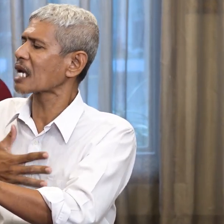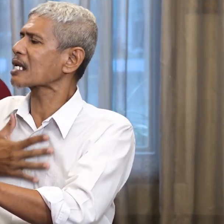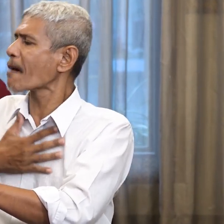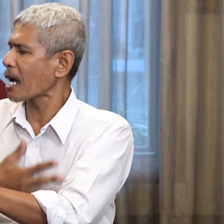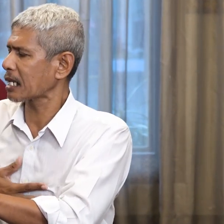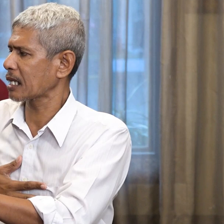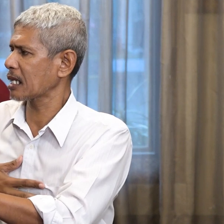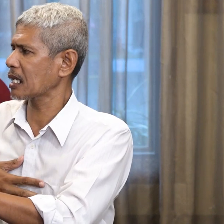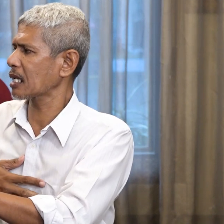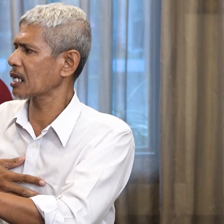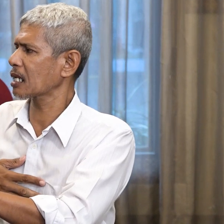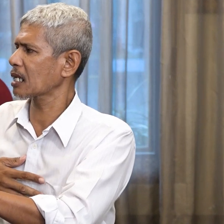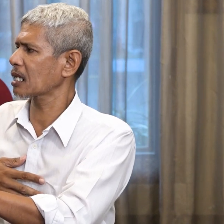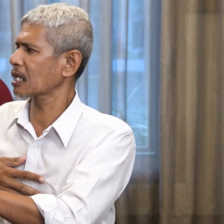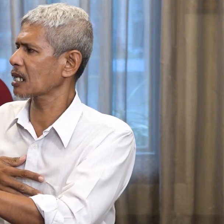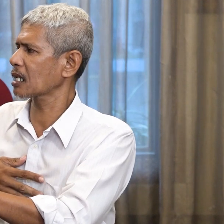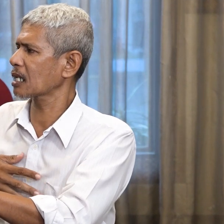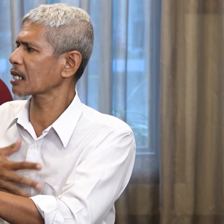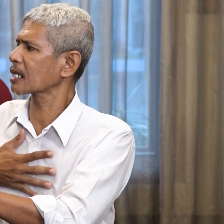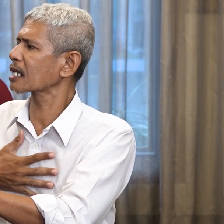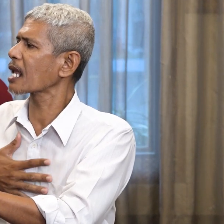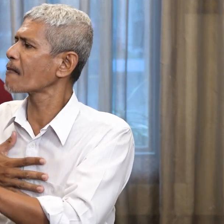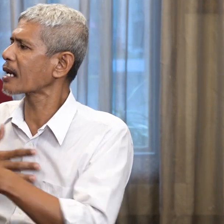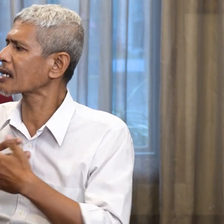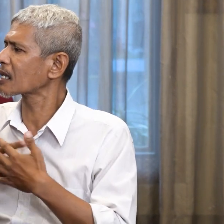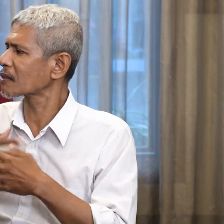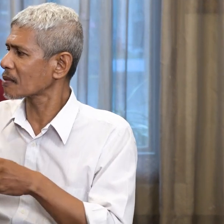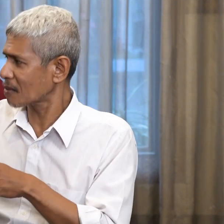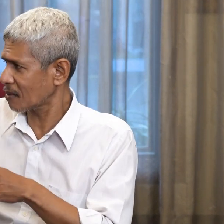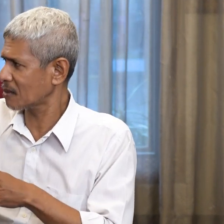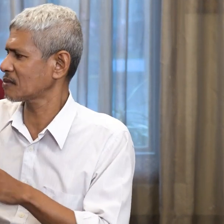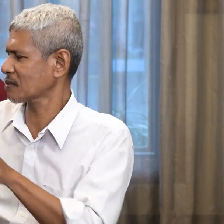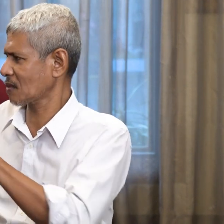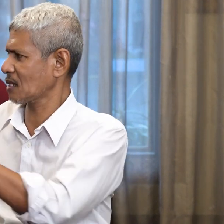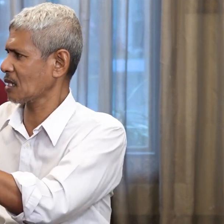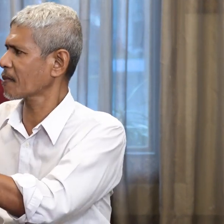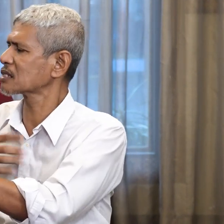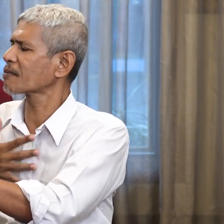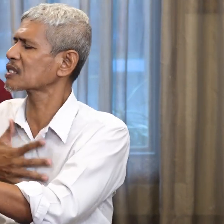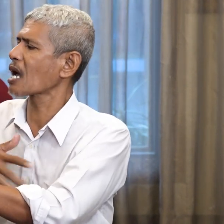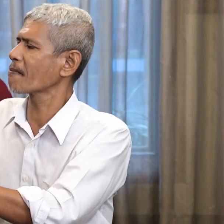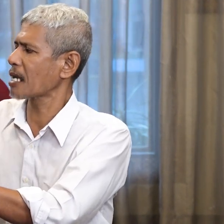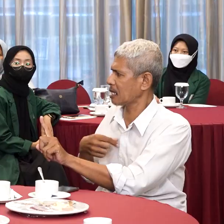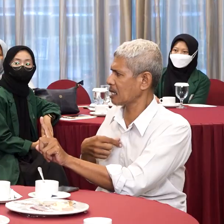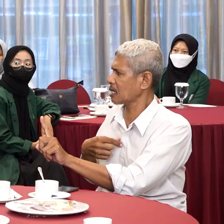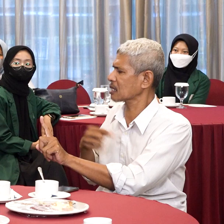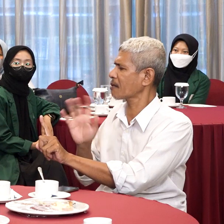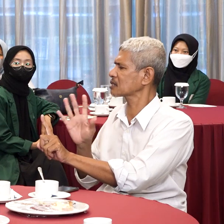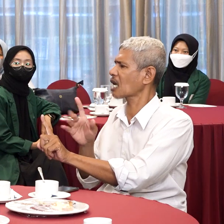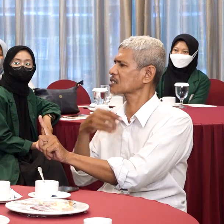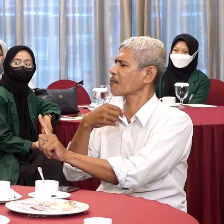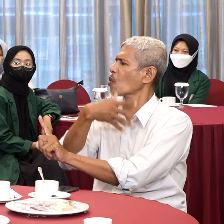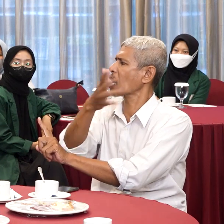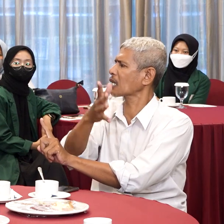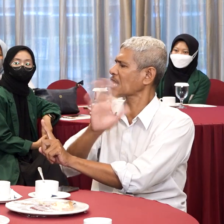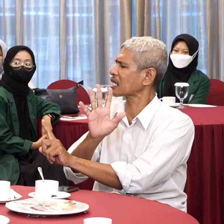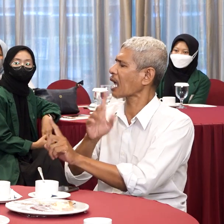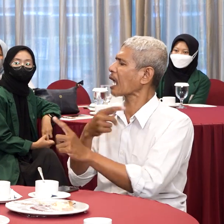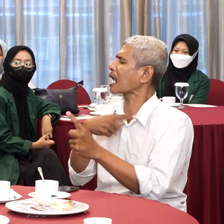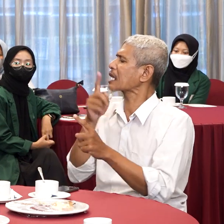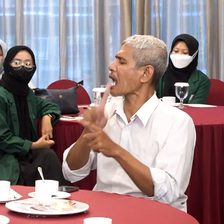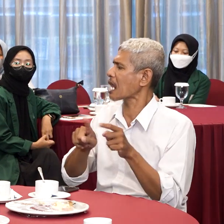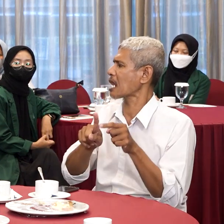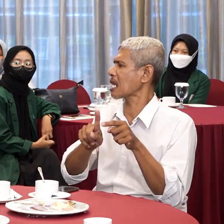kebutuhannya supaya si orang yang berhadapan dengan hukum ini situ yang berada Bandung dia merasa nyaman rasanya